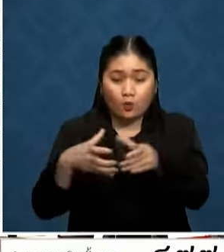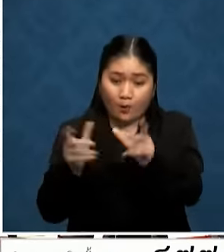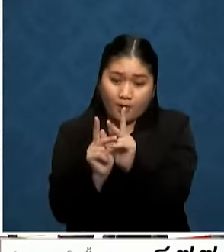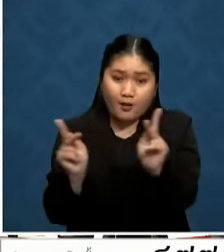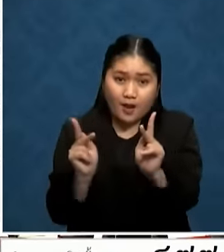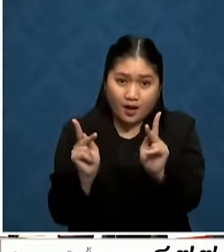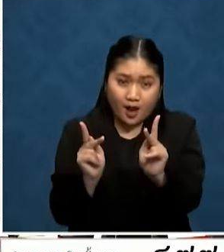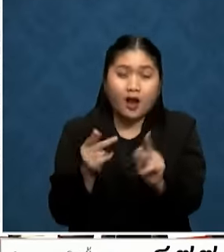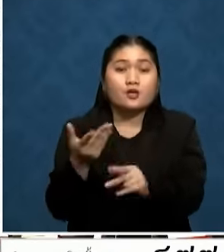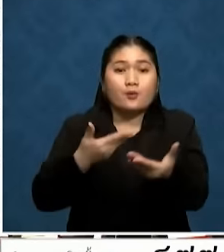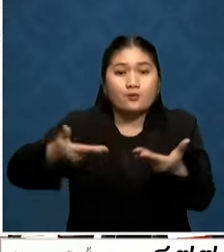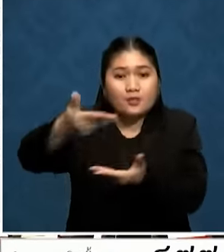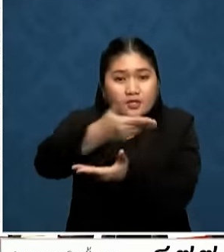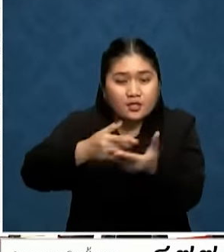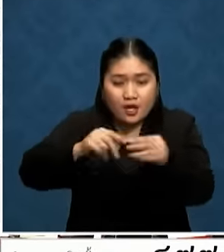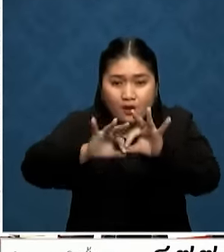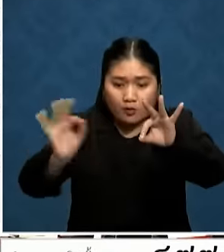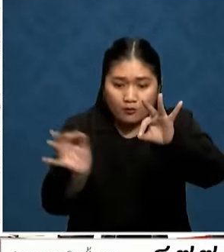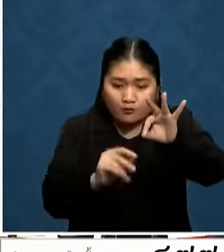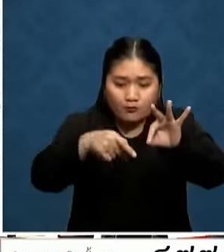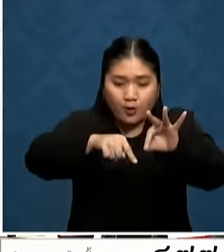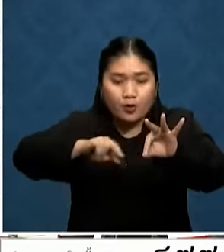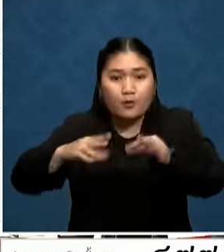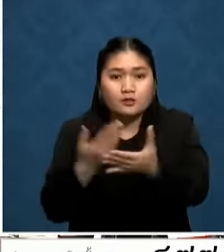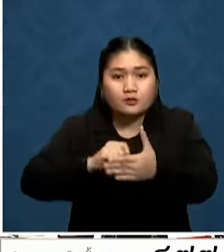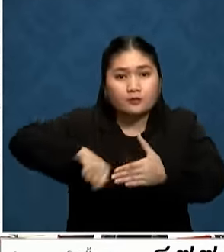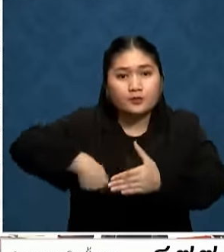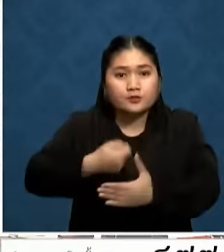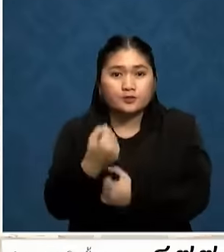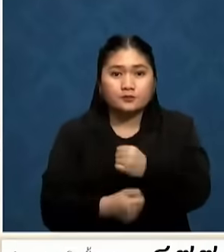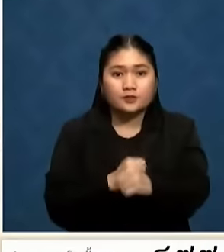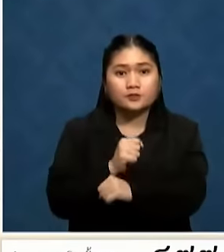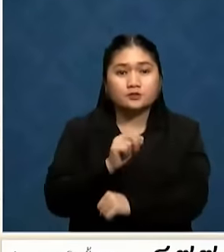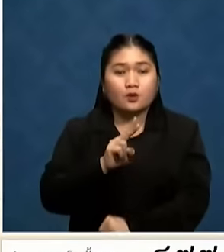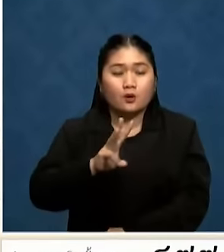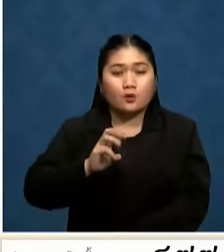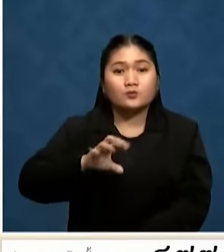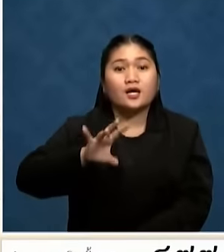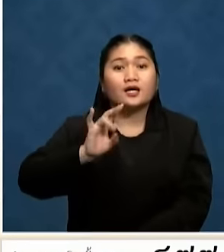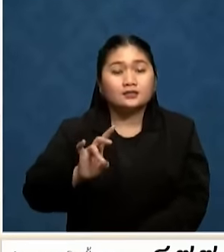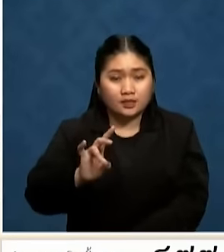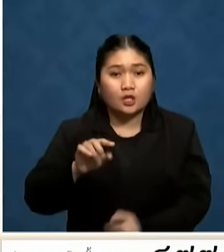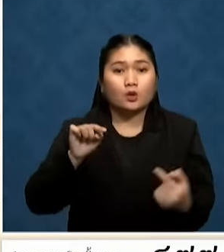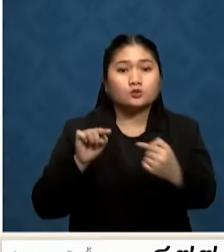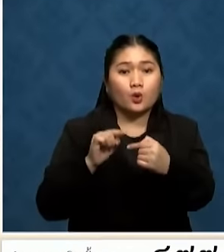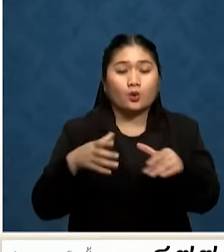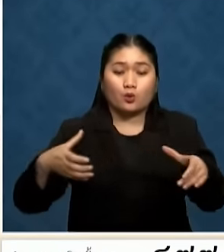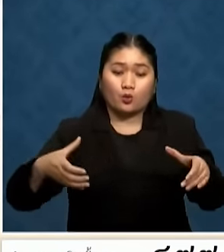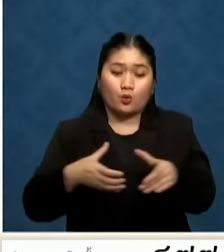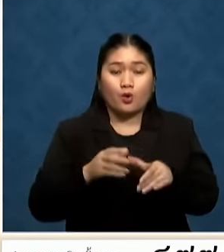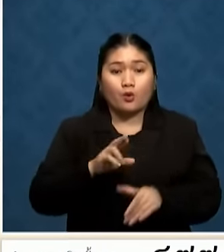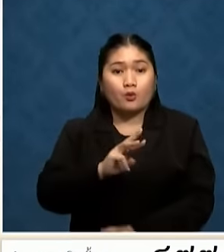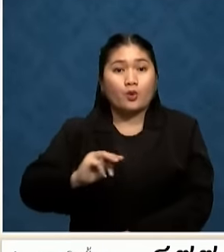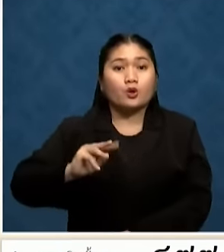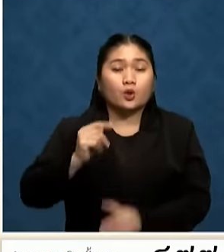วิสามัพิจนาร่างพระชวนหยัดงบประมาณรายจ่ายจำปี 2,567ในสัตวนของขณะดัฐมัตรีจำนว